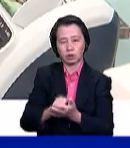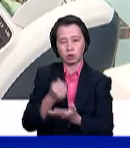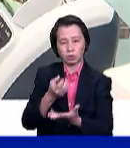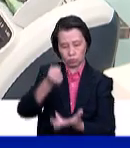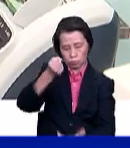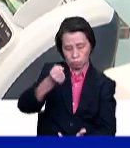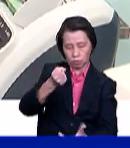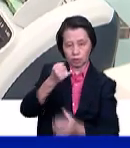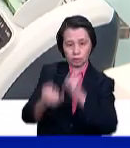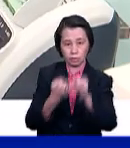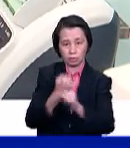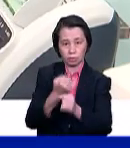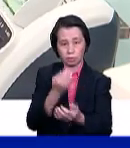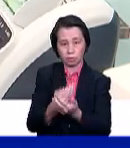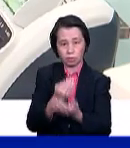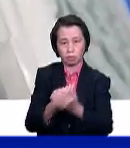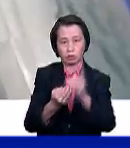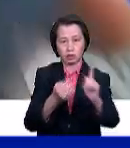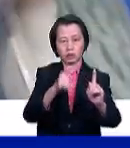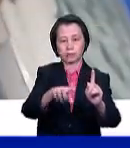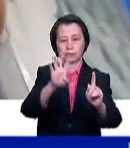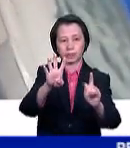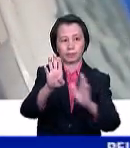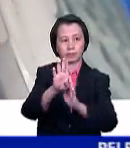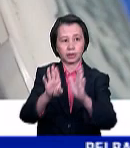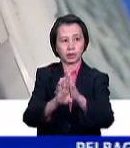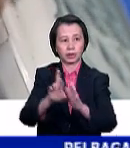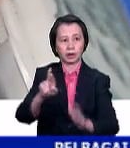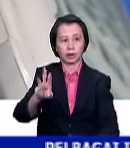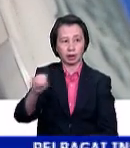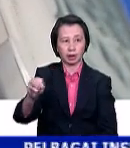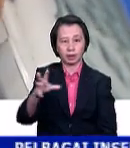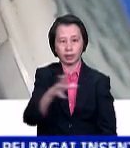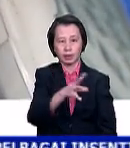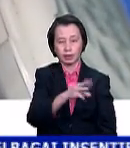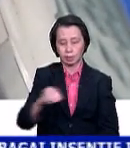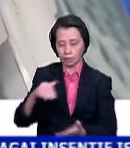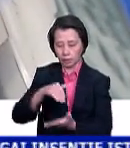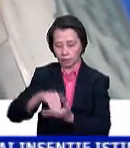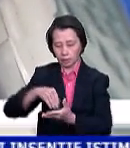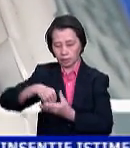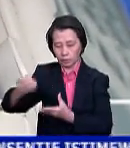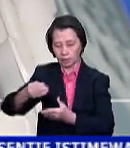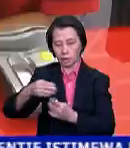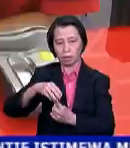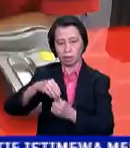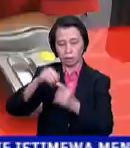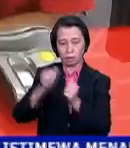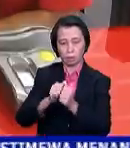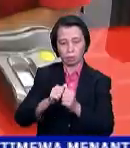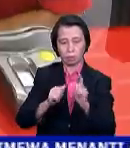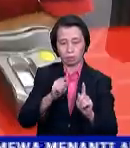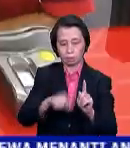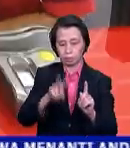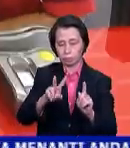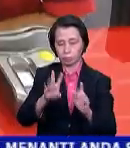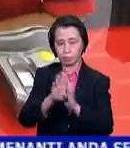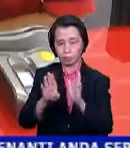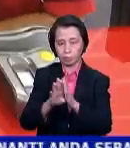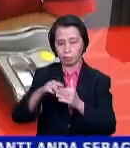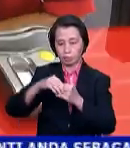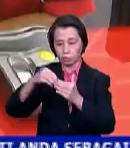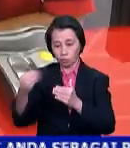Antarabangsa sebanyak RM1.4 bilion. Manakala hak pengeluaran khas SDR berada pada $1.2